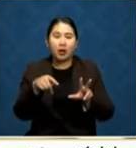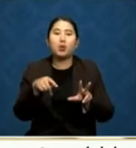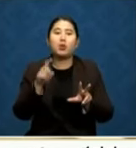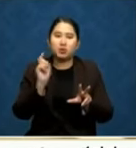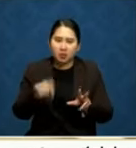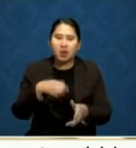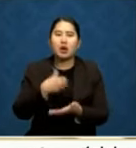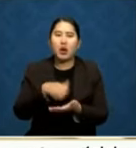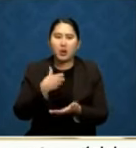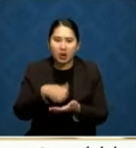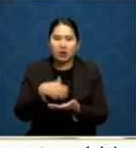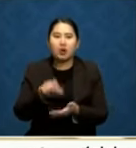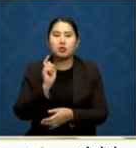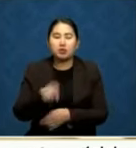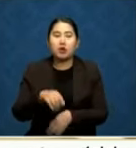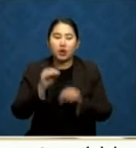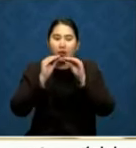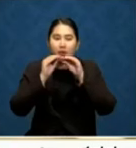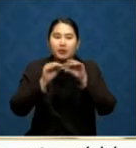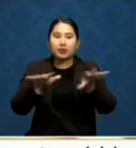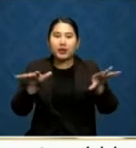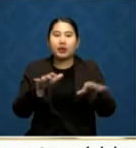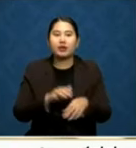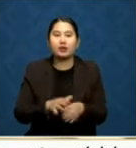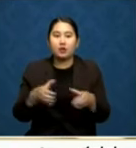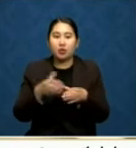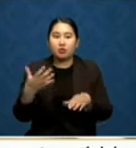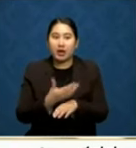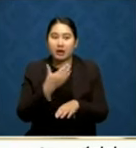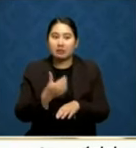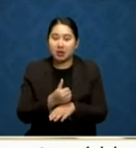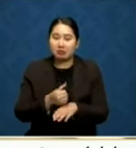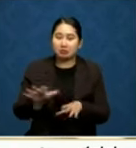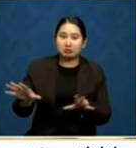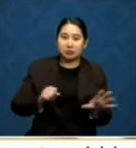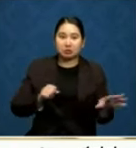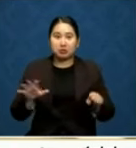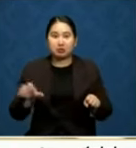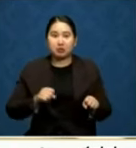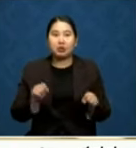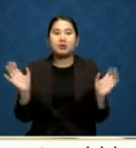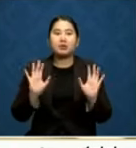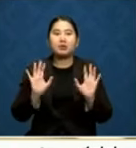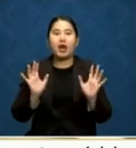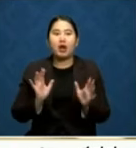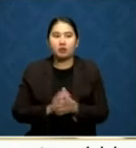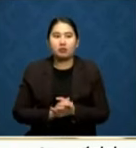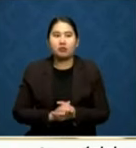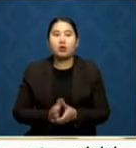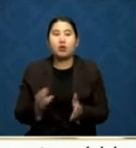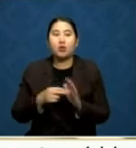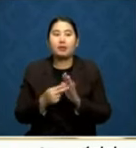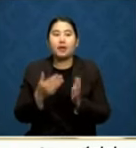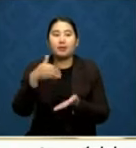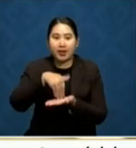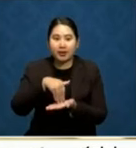ต้เปิดเผยเลือกนี้ ต่สาธรณะ อย่ใหพักกัเมืองมายย่งผลงานกสิครับท่เป็นโอ Soldier comics